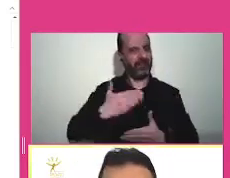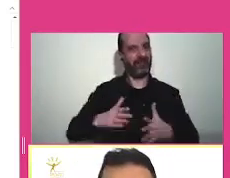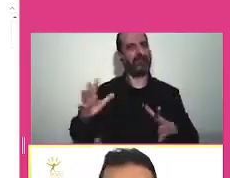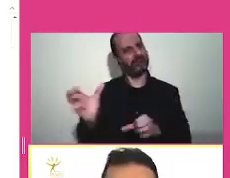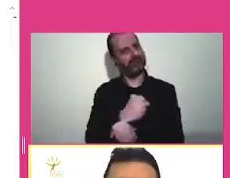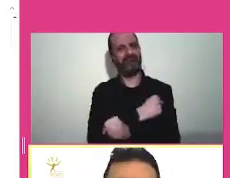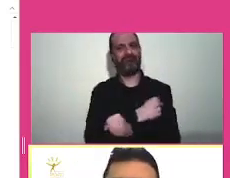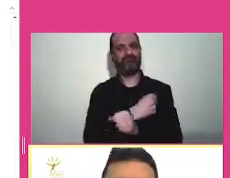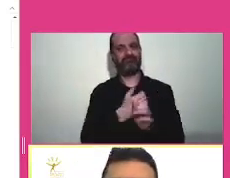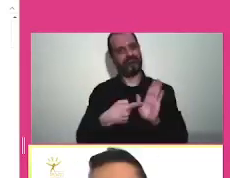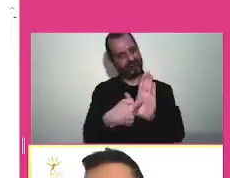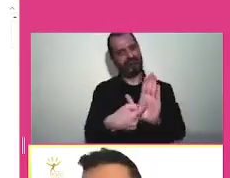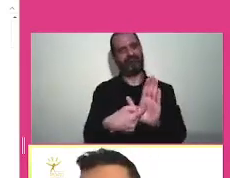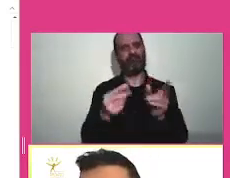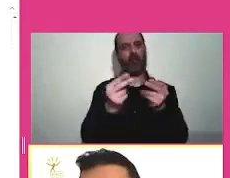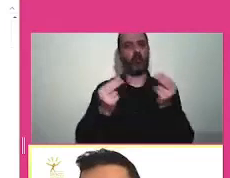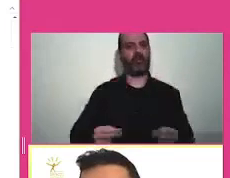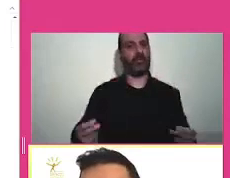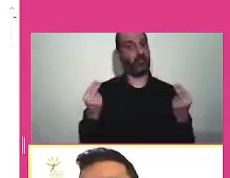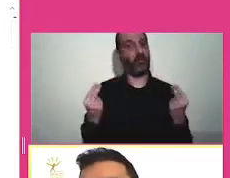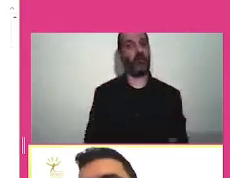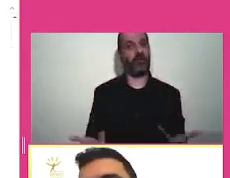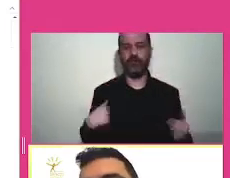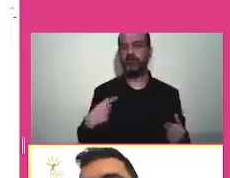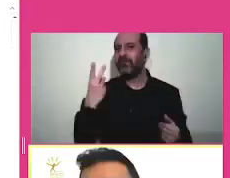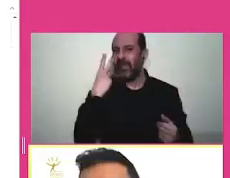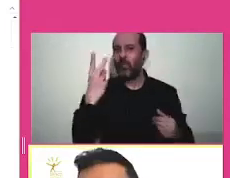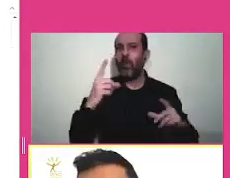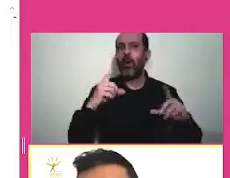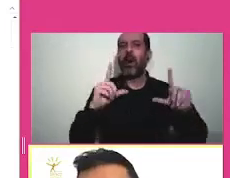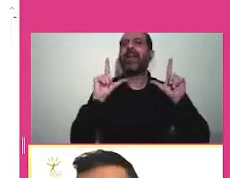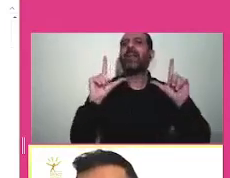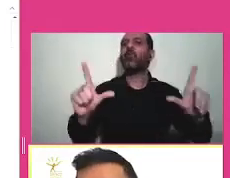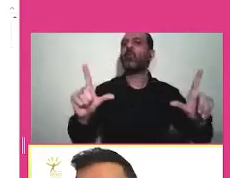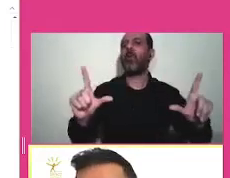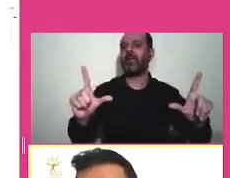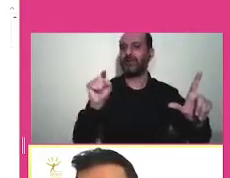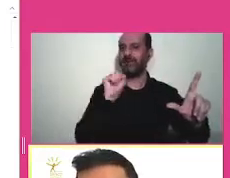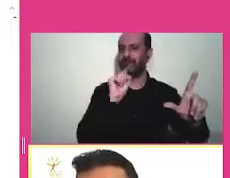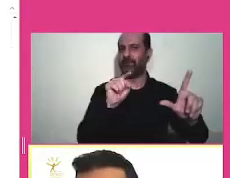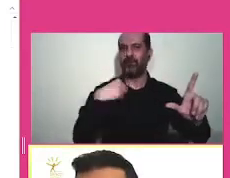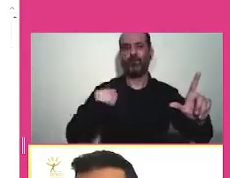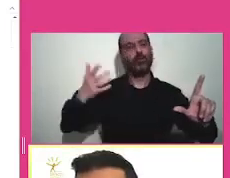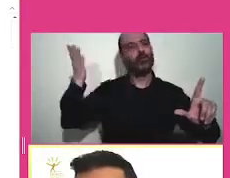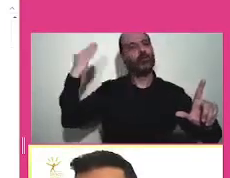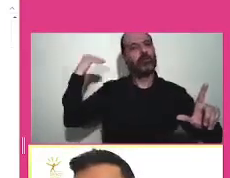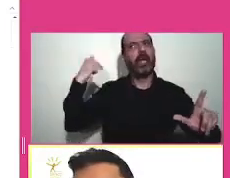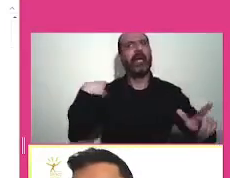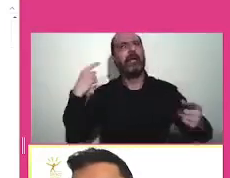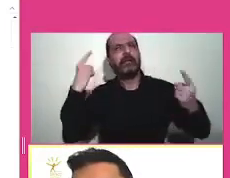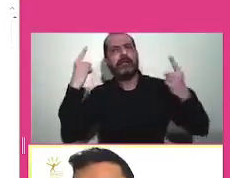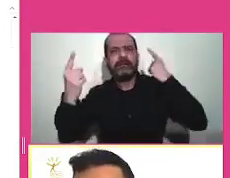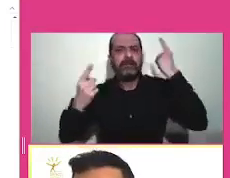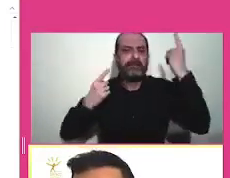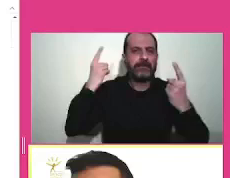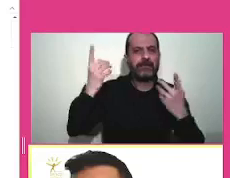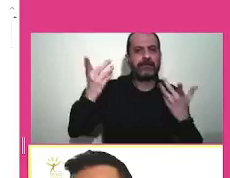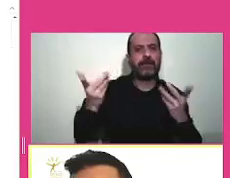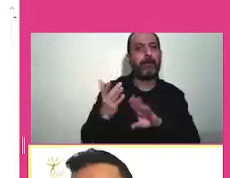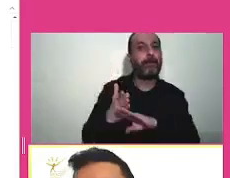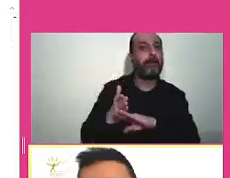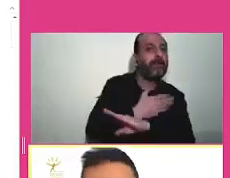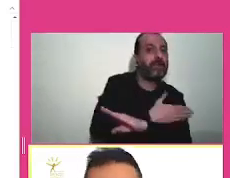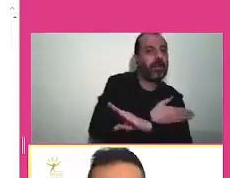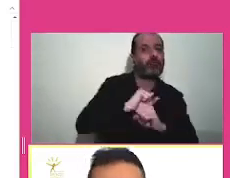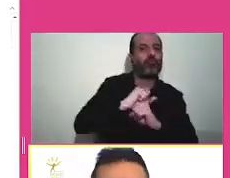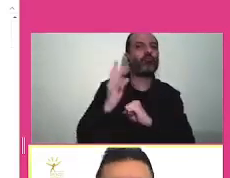όλοι. Καταρχήν παράθετο κάποιες εικόνες από αυτό που ονειρευόμασταν εμείς όταν ακούγαμε για παιχνίδι προ-πανδημία.